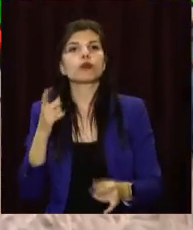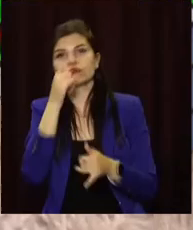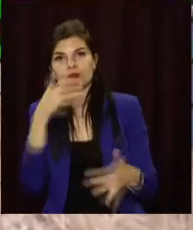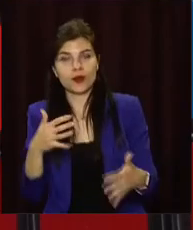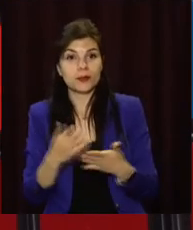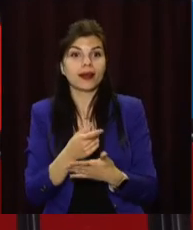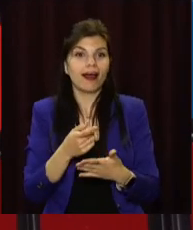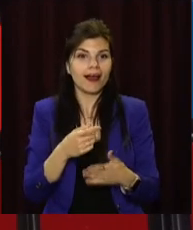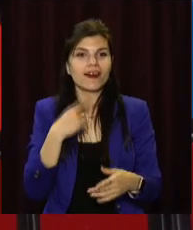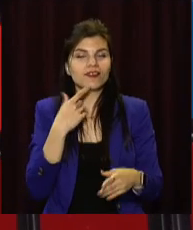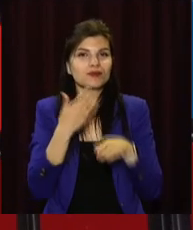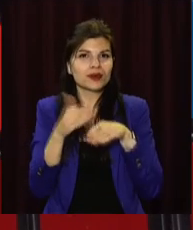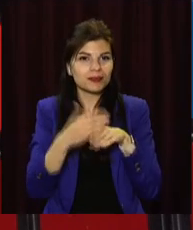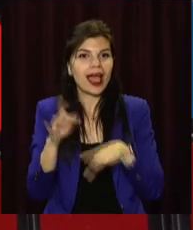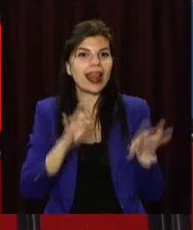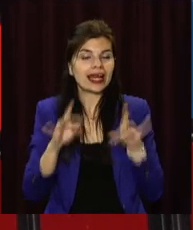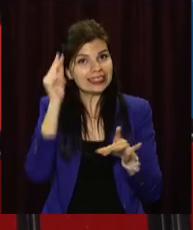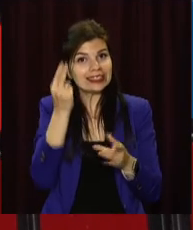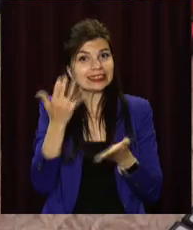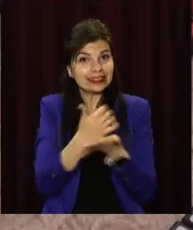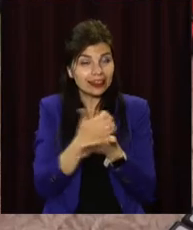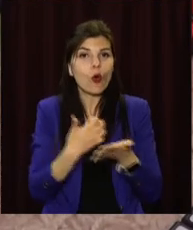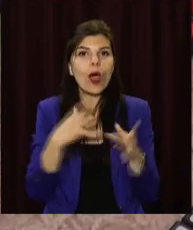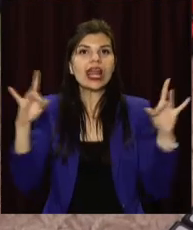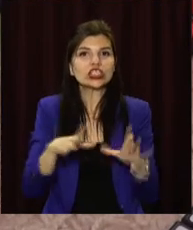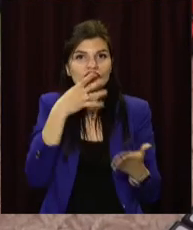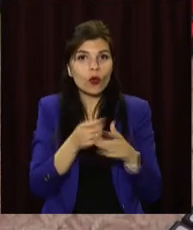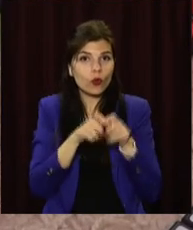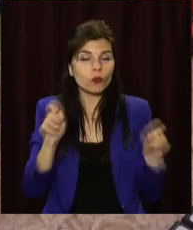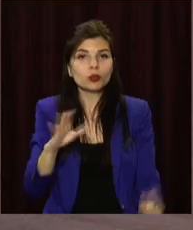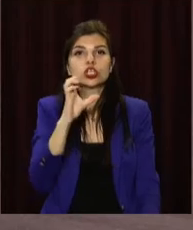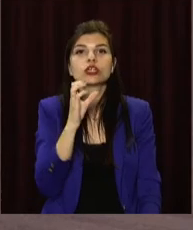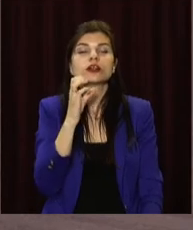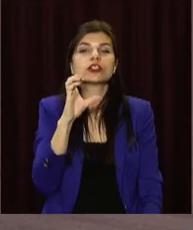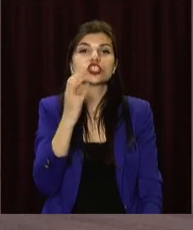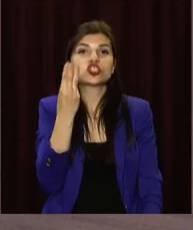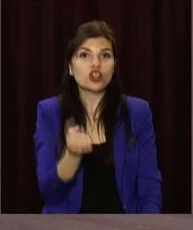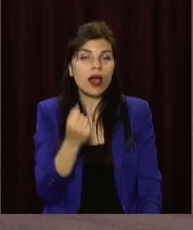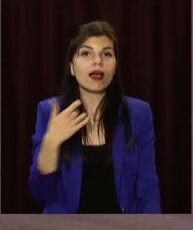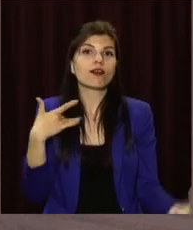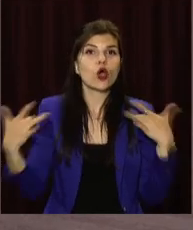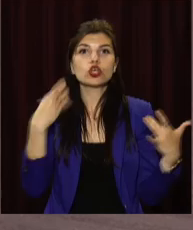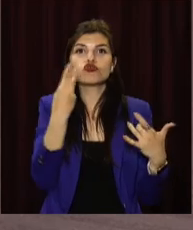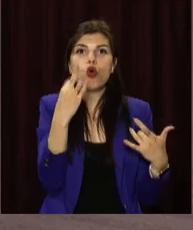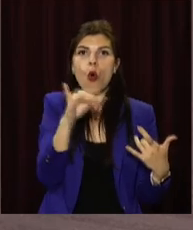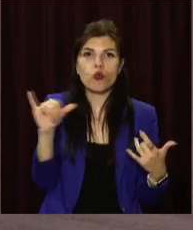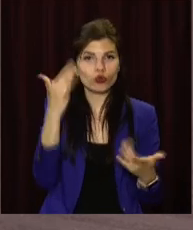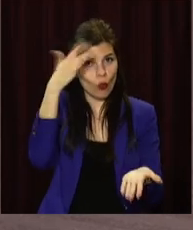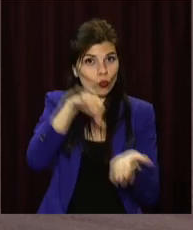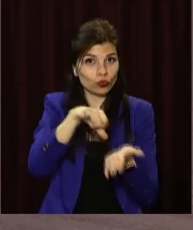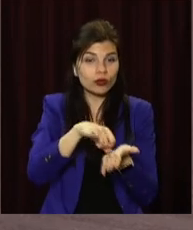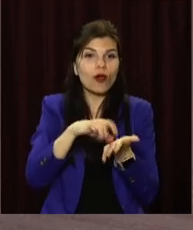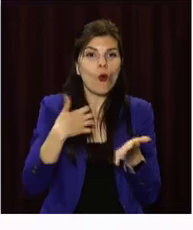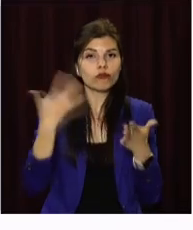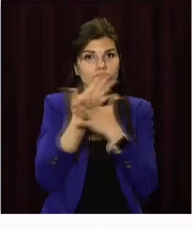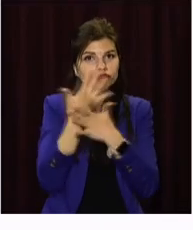та відкрити власний ресторан. А ще планує виступати на шоу в США чи Канаді, аби його помітили і запросили зніматися